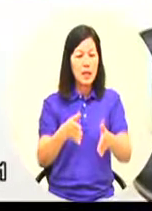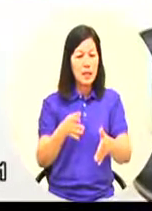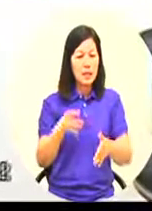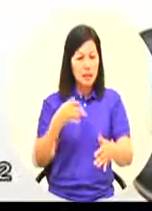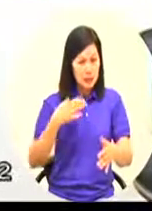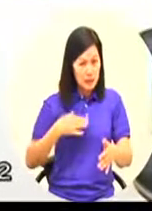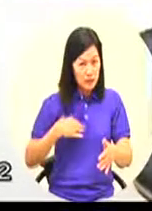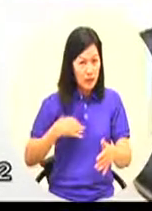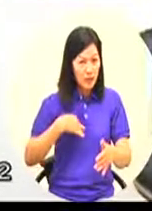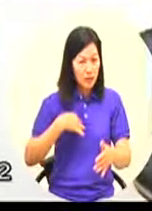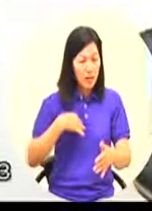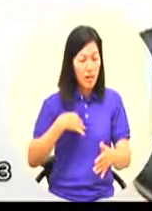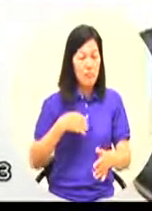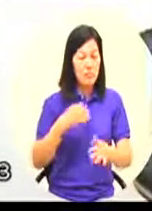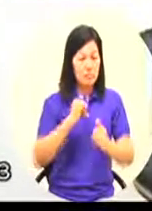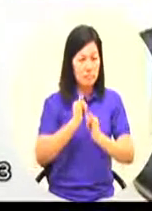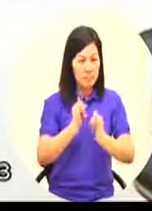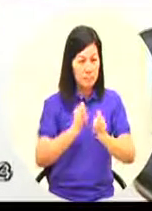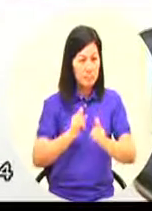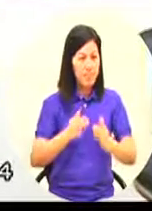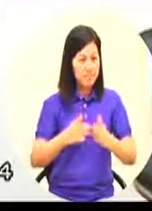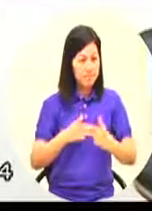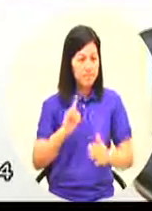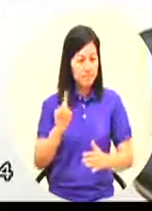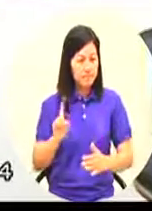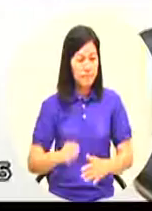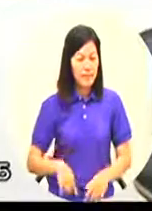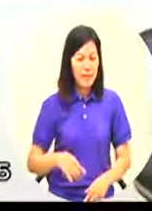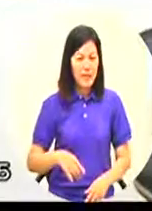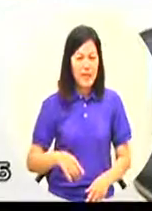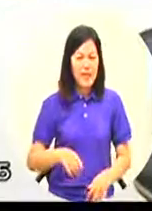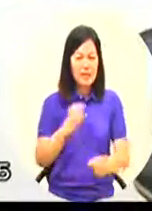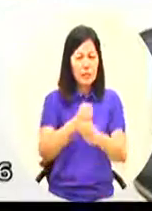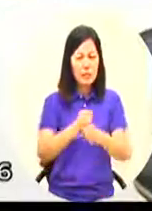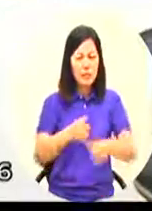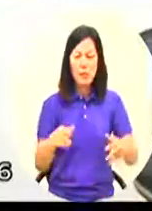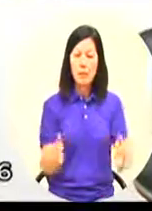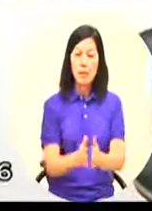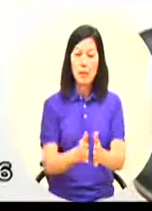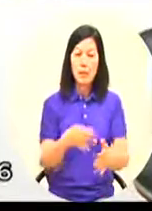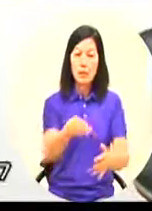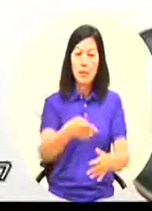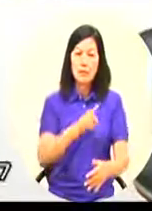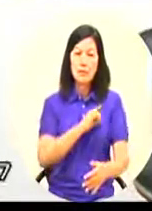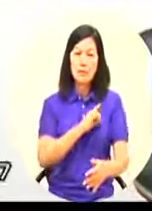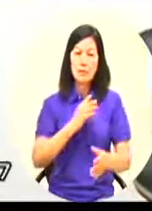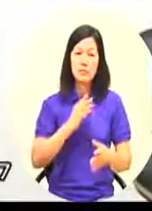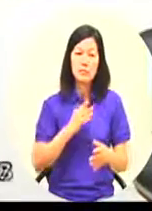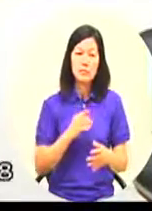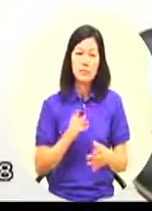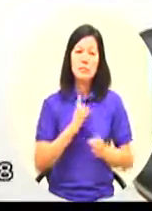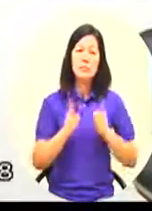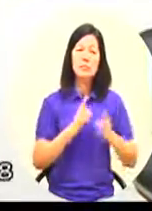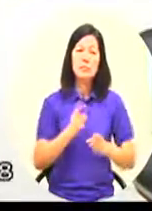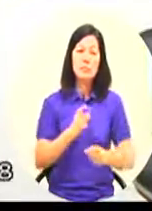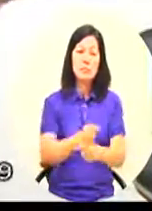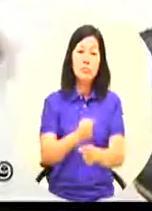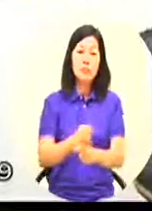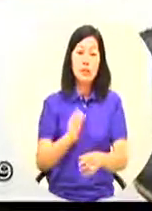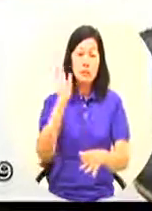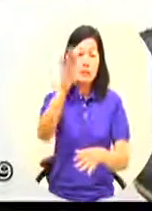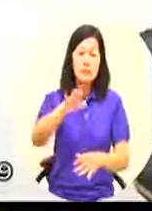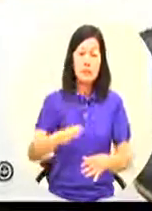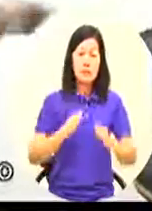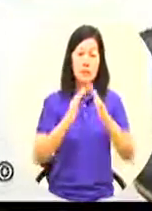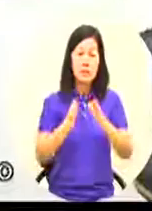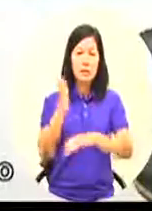了解民众的需求，不是你说好做的人就一定好啊， 这样以后市府开什么公